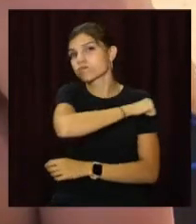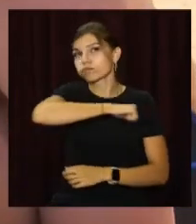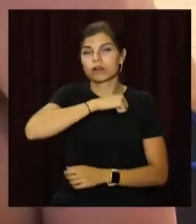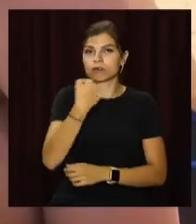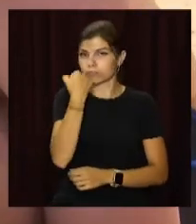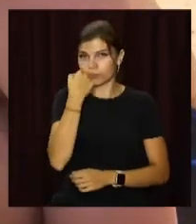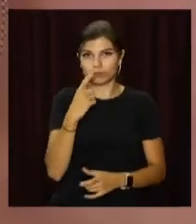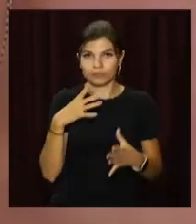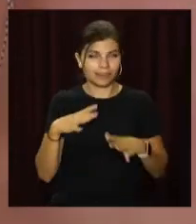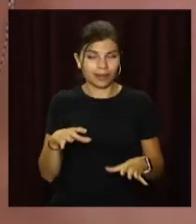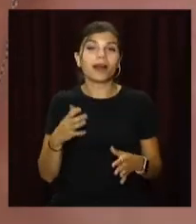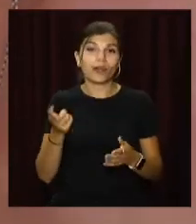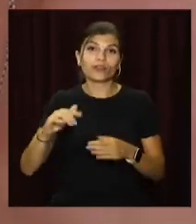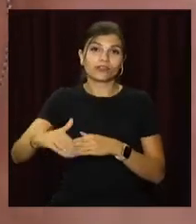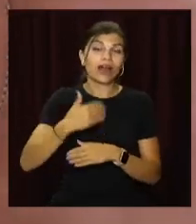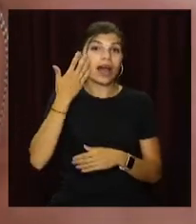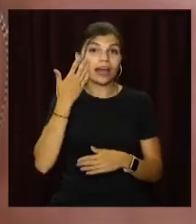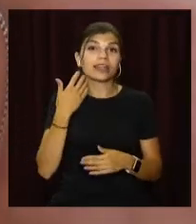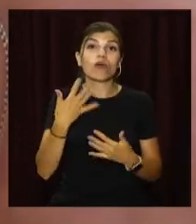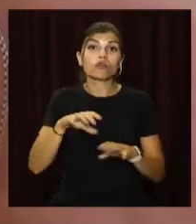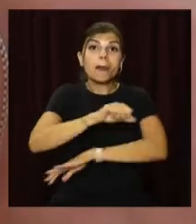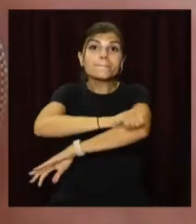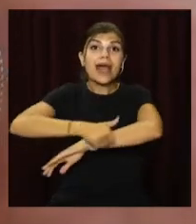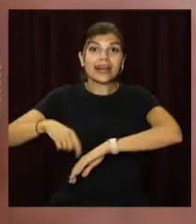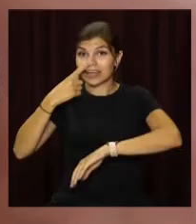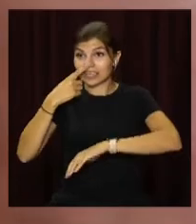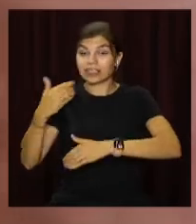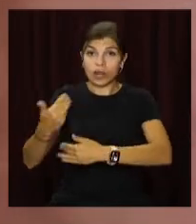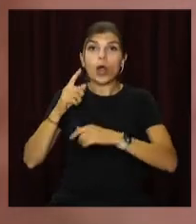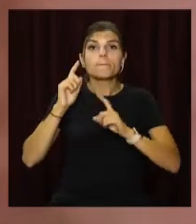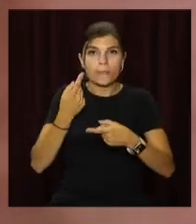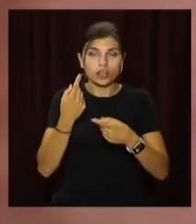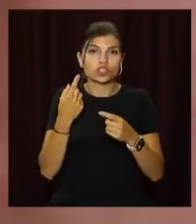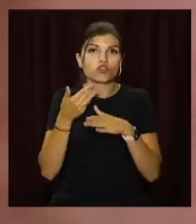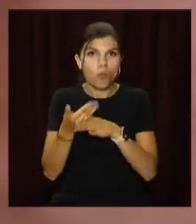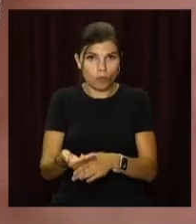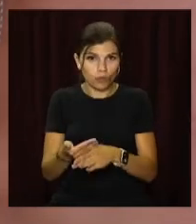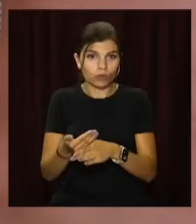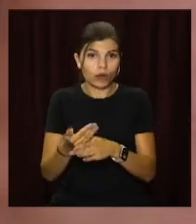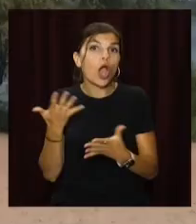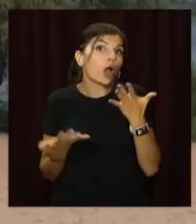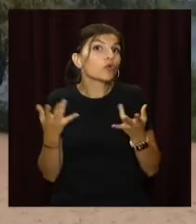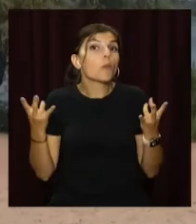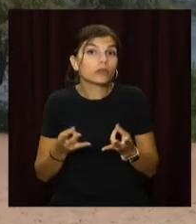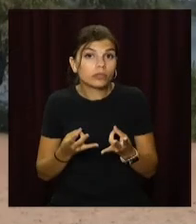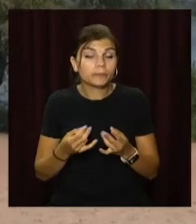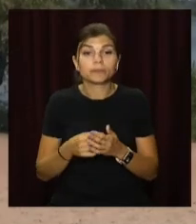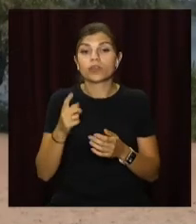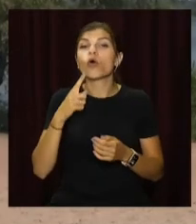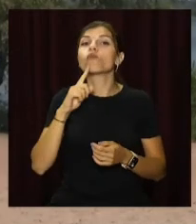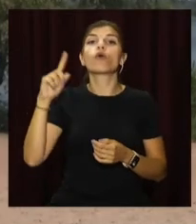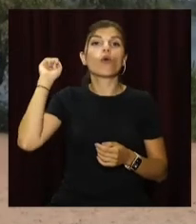тоді витягаєш її з води. Коли вже дістаєтесь до берега, надаєте першу допомогу. Якщо потрібно. Торік на